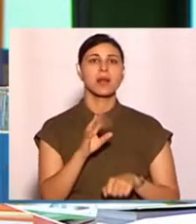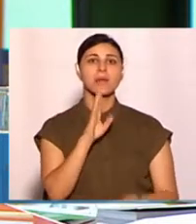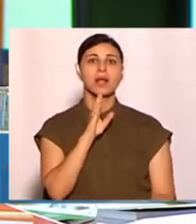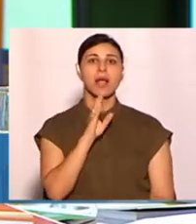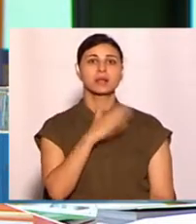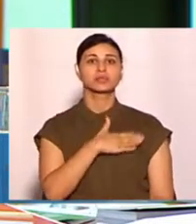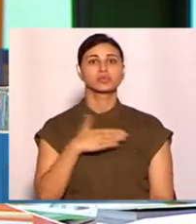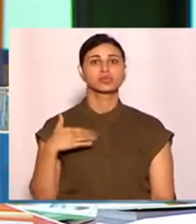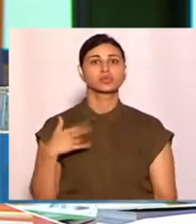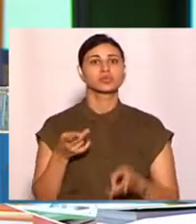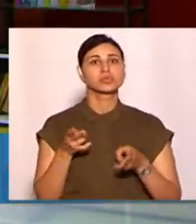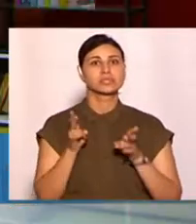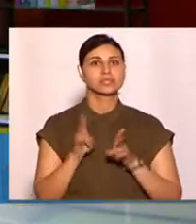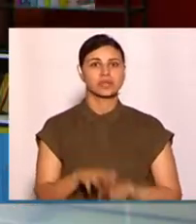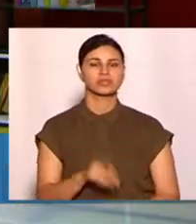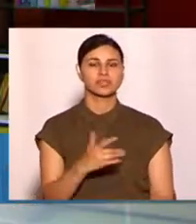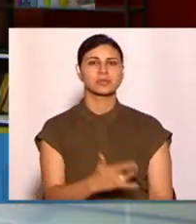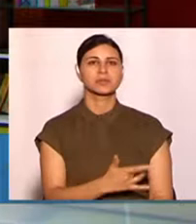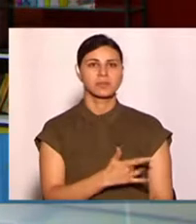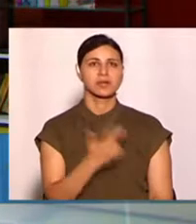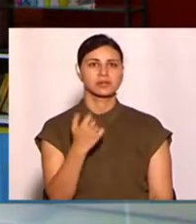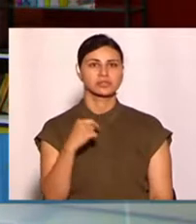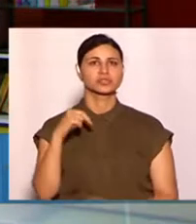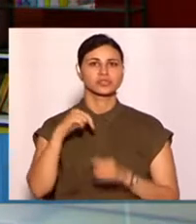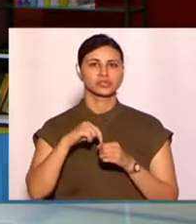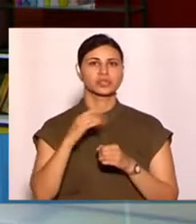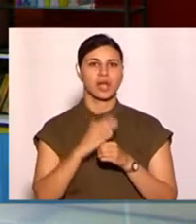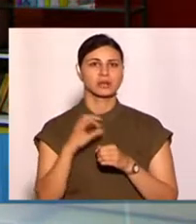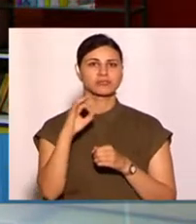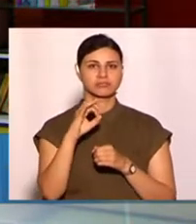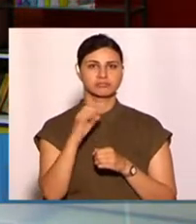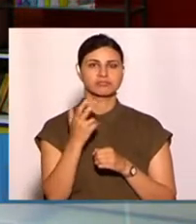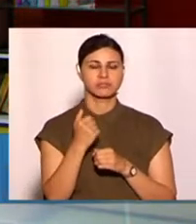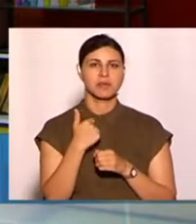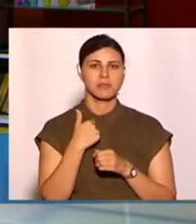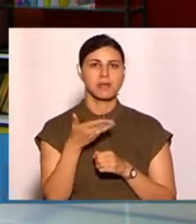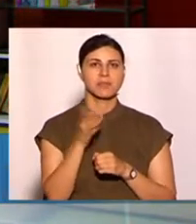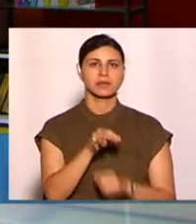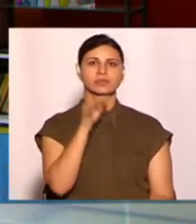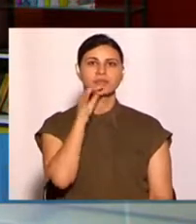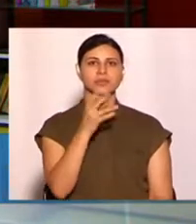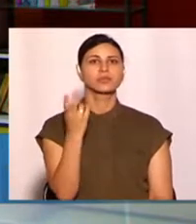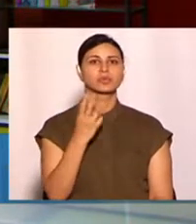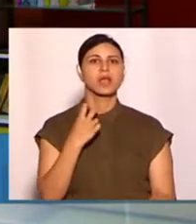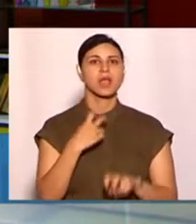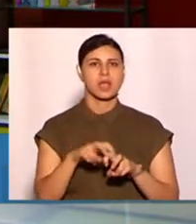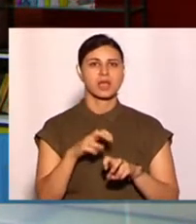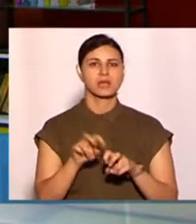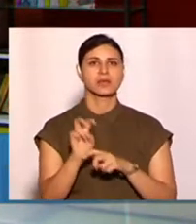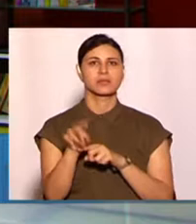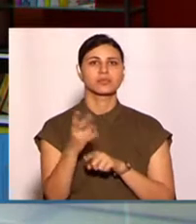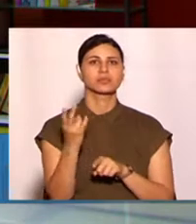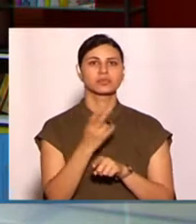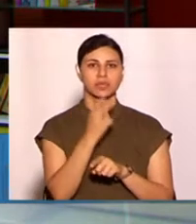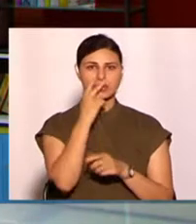გაიკეთა. დაცვითი მექანიზმია. სხვის ადინარში არის ეს კაფსულა გაკეთებული. მე მაინც ვურჩევდი, რომ მიაკითხონ